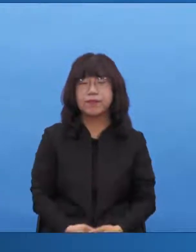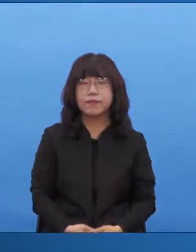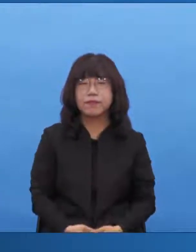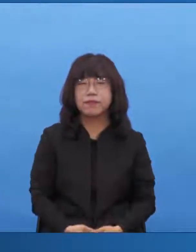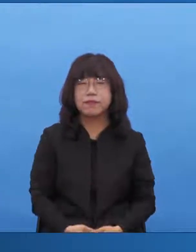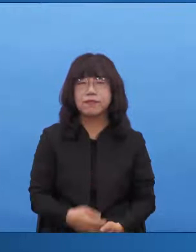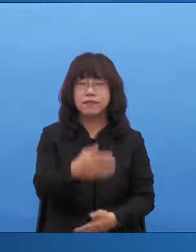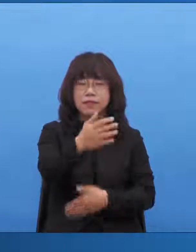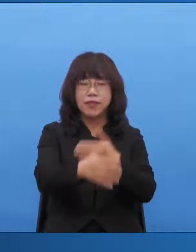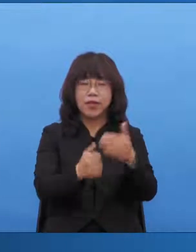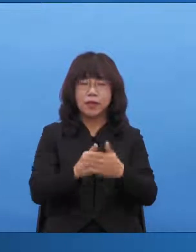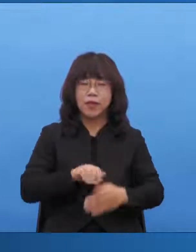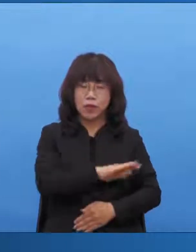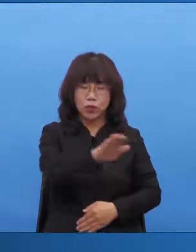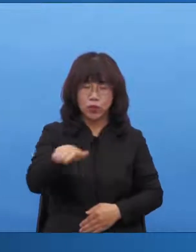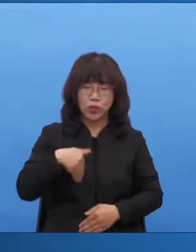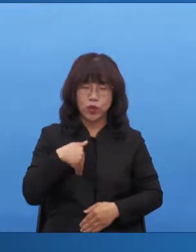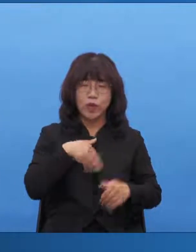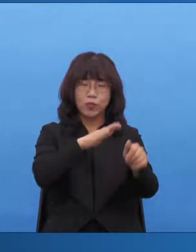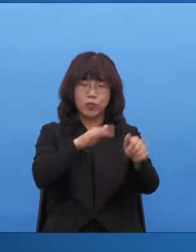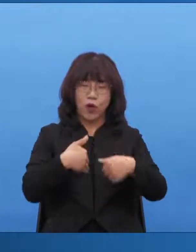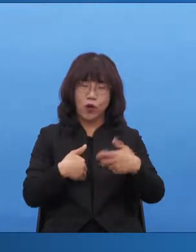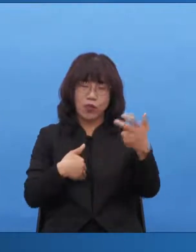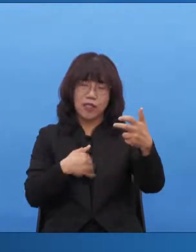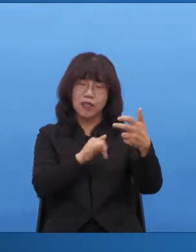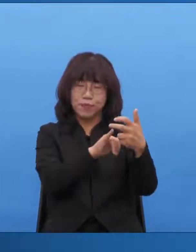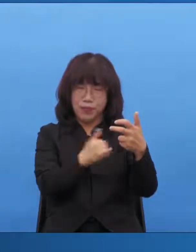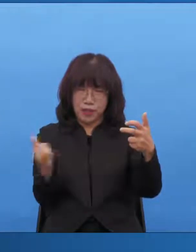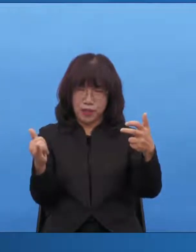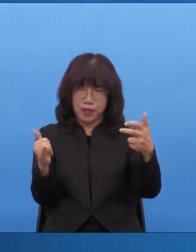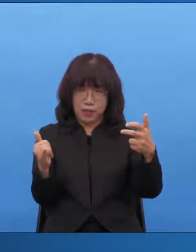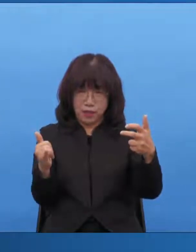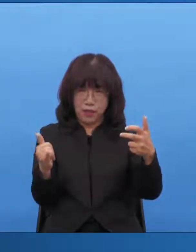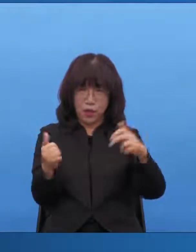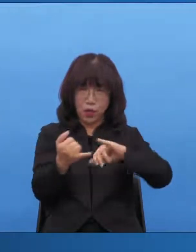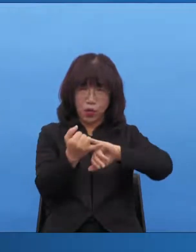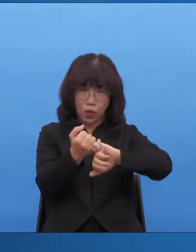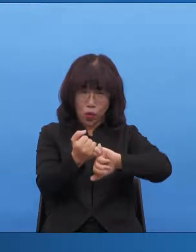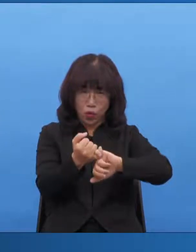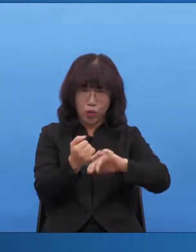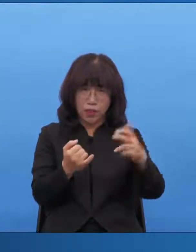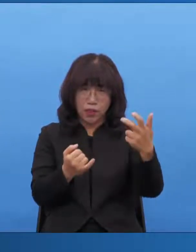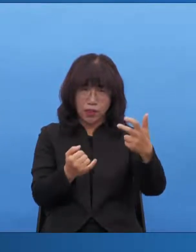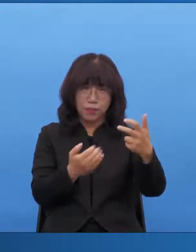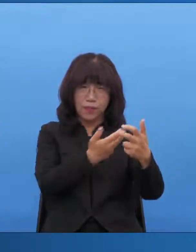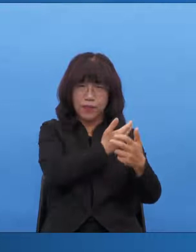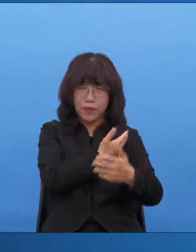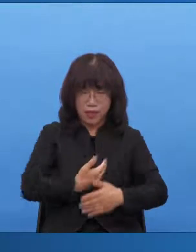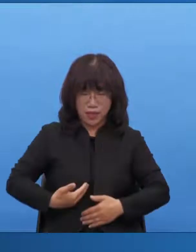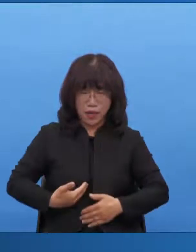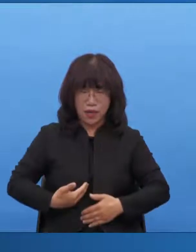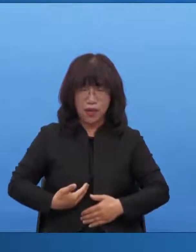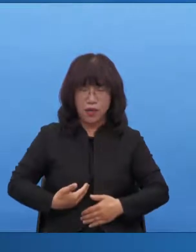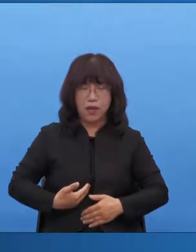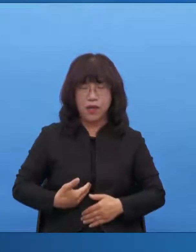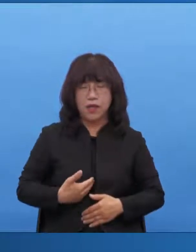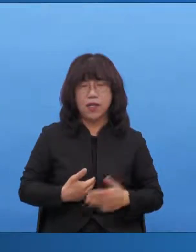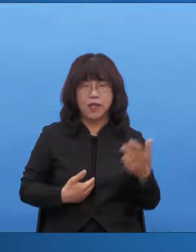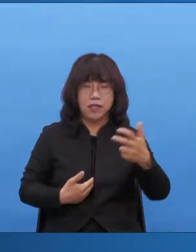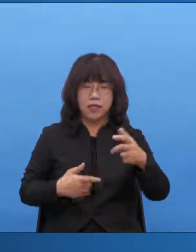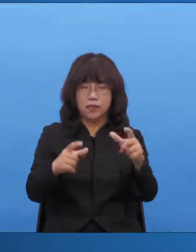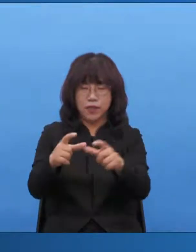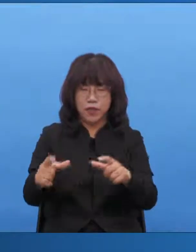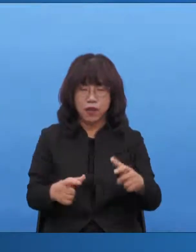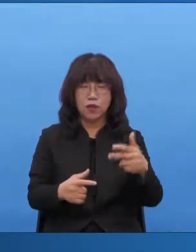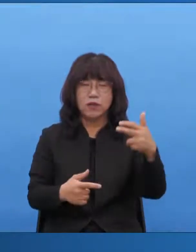하나님 우리를 70인으로 부르셨습니다. 반드시 70 제자, 70 지역, 70 종족, 70 나라를 이 자리에